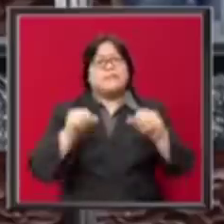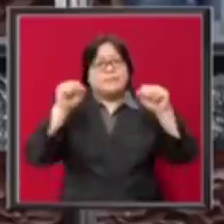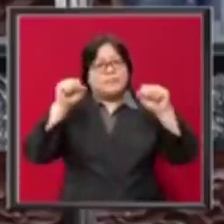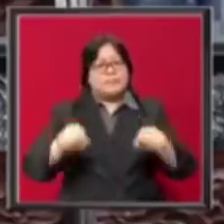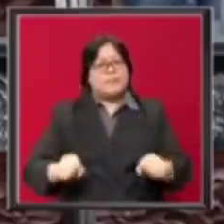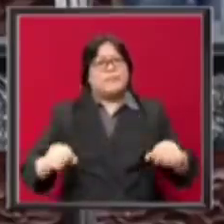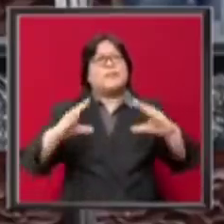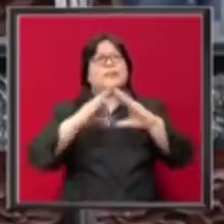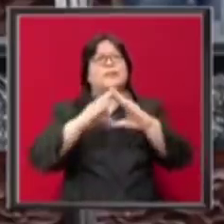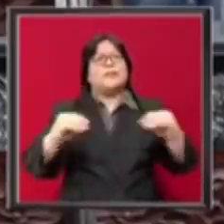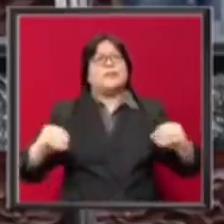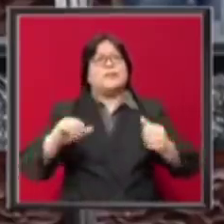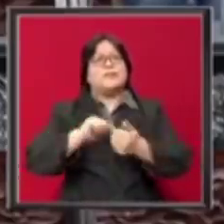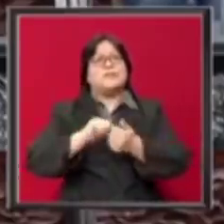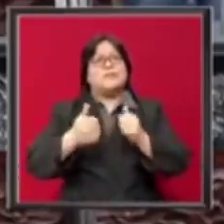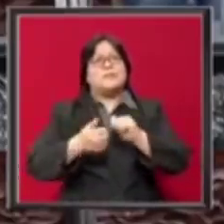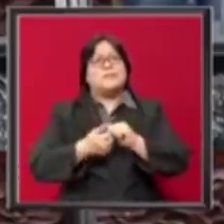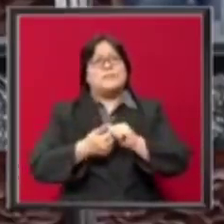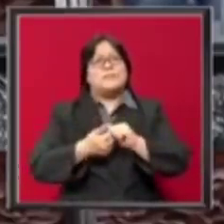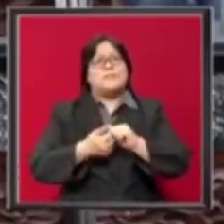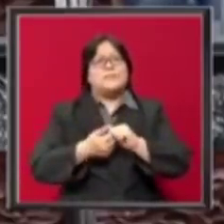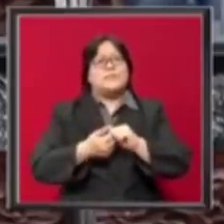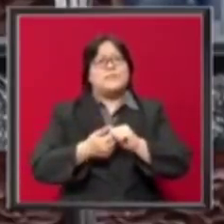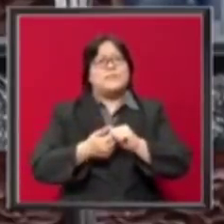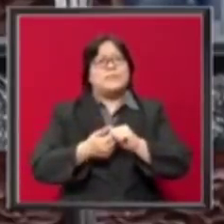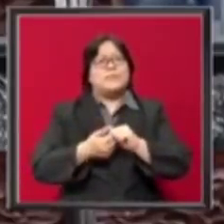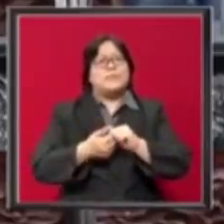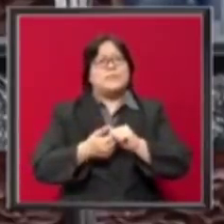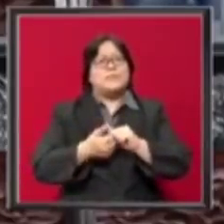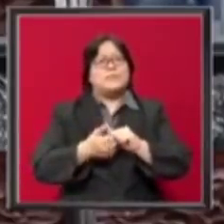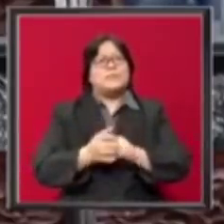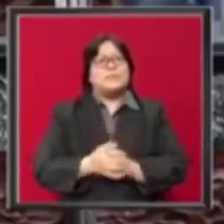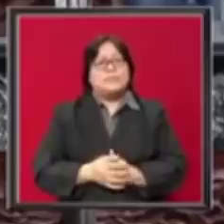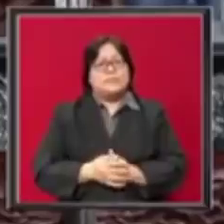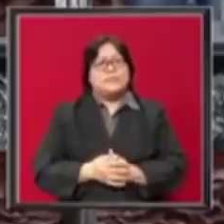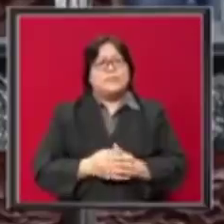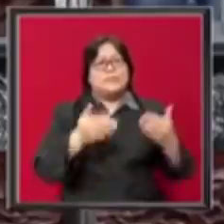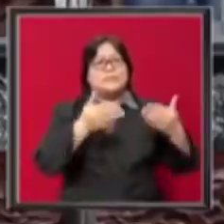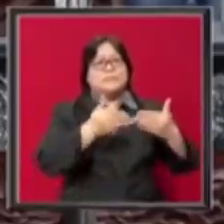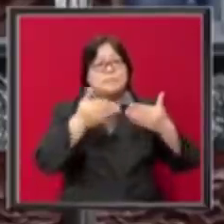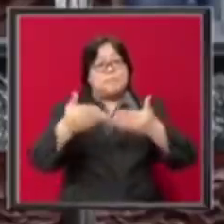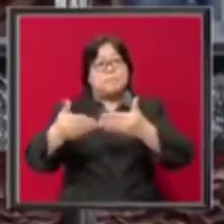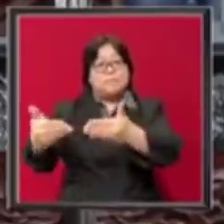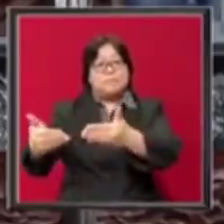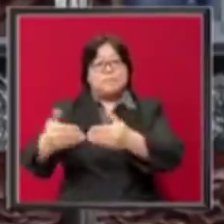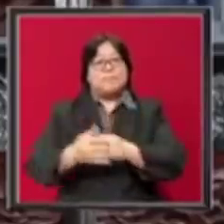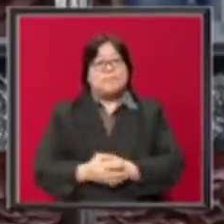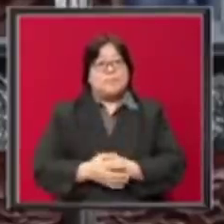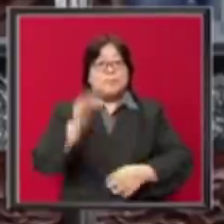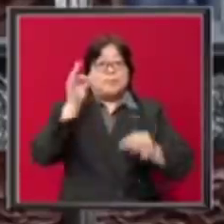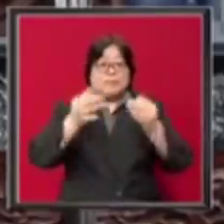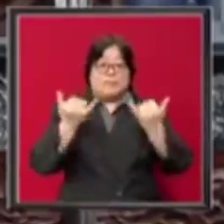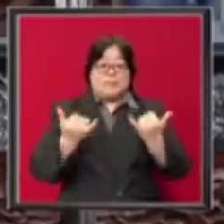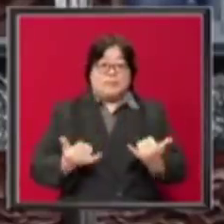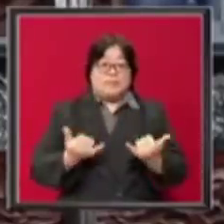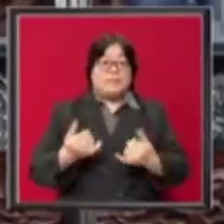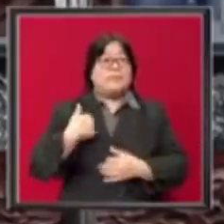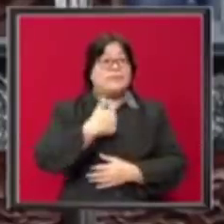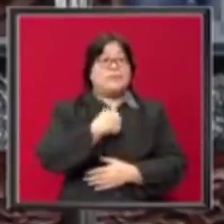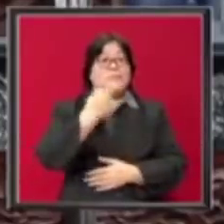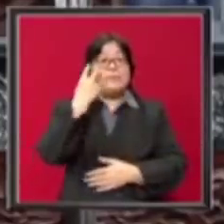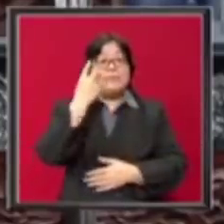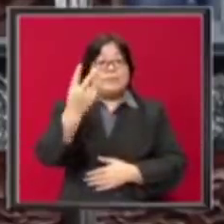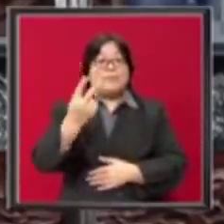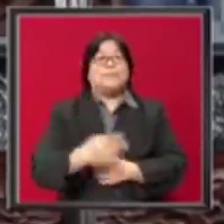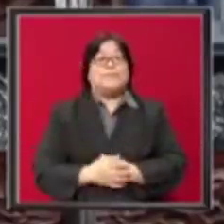boleh menyelesaikan masalah yang berlanjutan? Kalau setakat ini kita